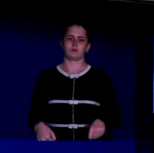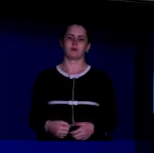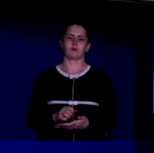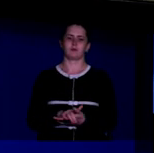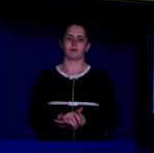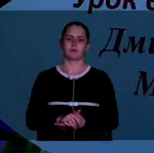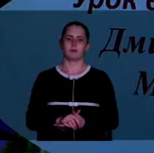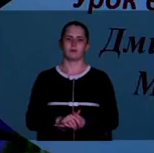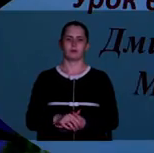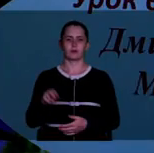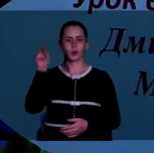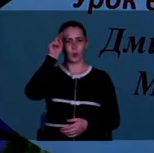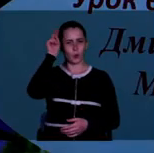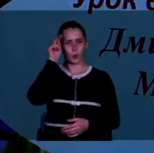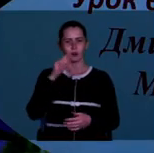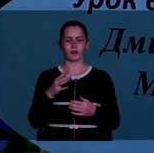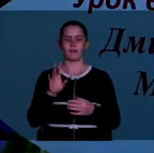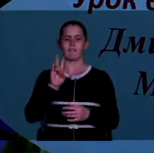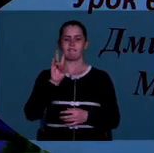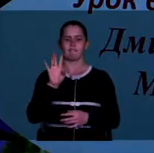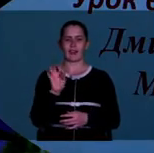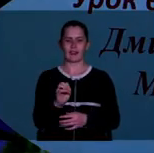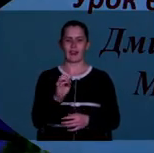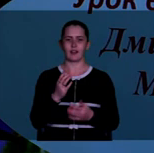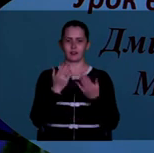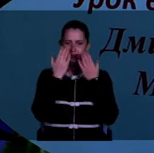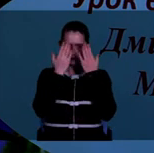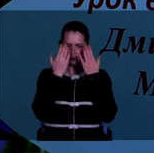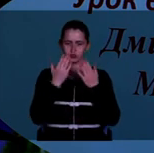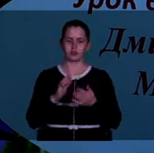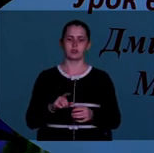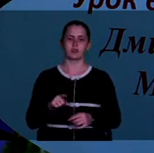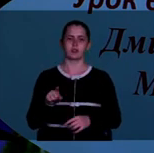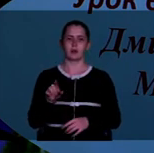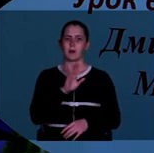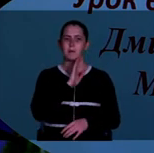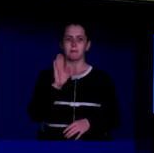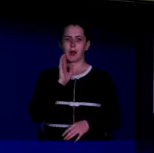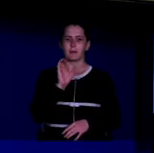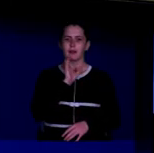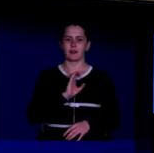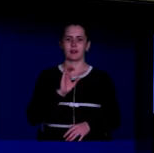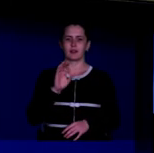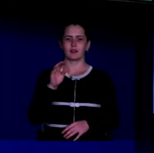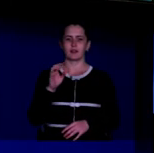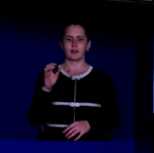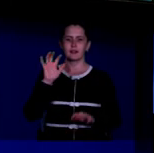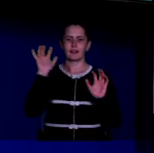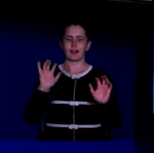Итак, урок внеклассного чтения. Дмитрий Наркисович Мамин Сибиряк «Серая